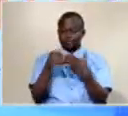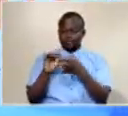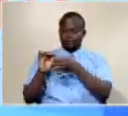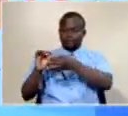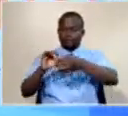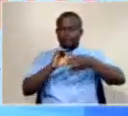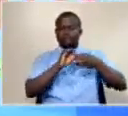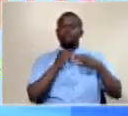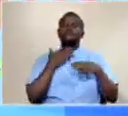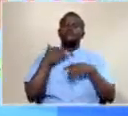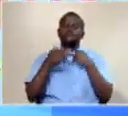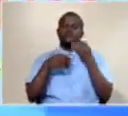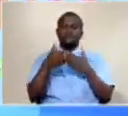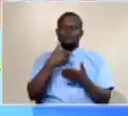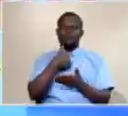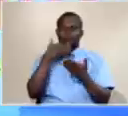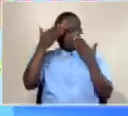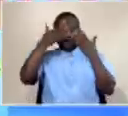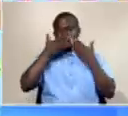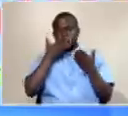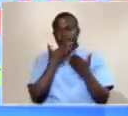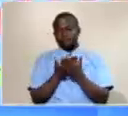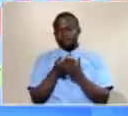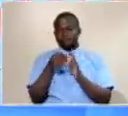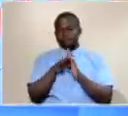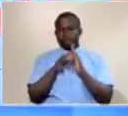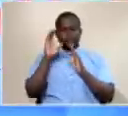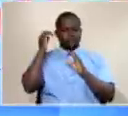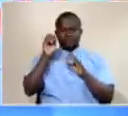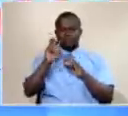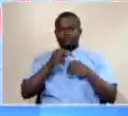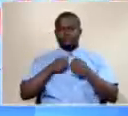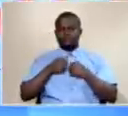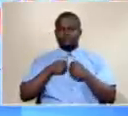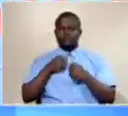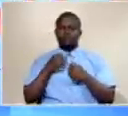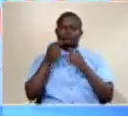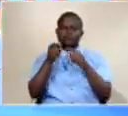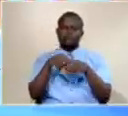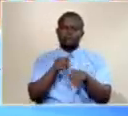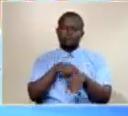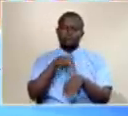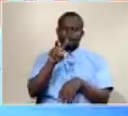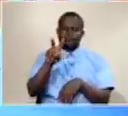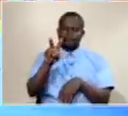reka tunabifurize gukomeza kugira umugoroba mwiza indi gahunda y'amakuru kuri televiziyo Rwanda bageraho